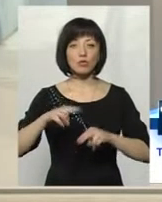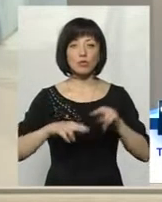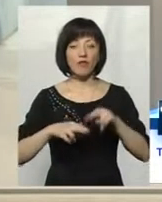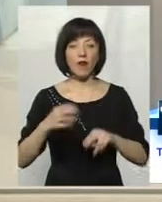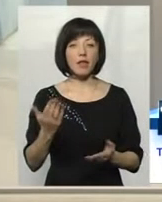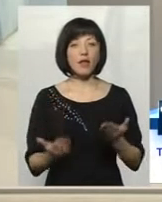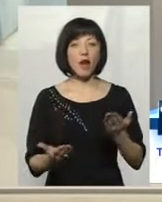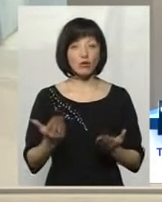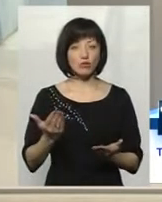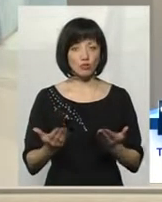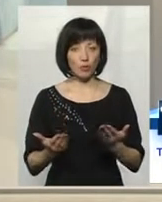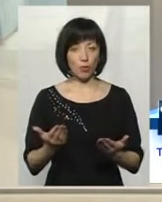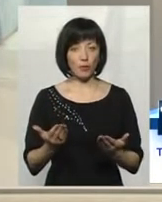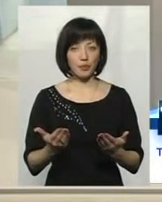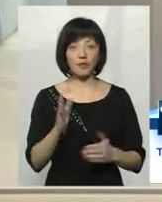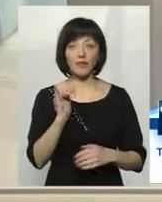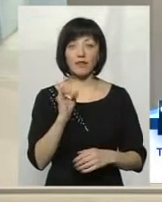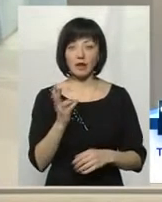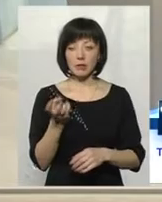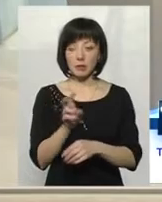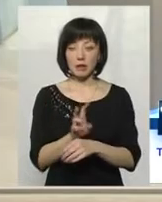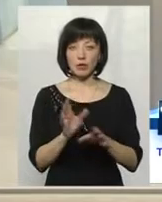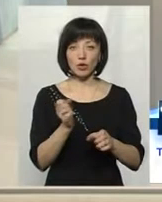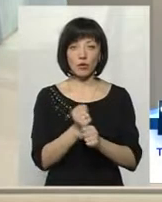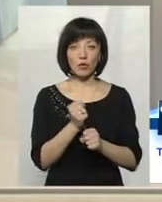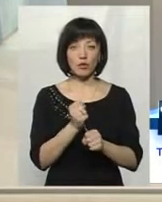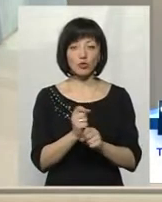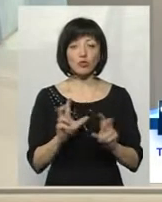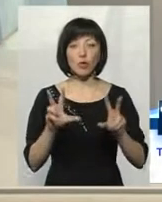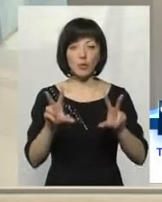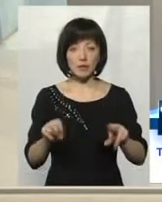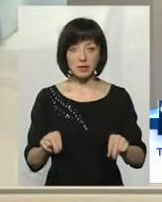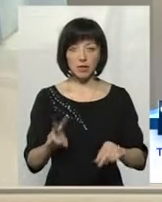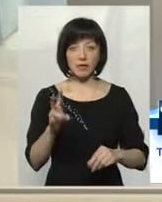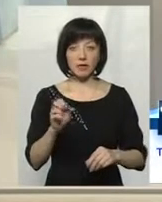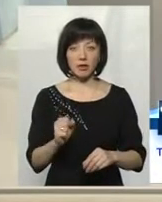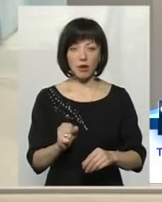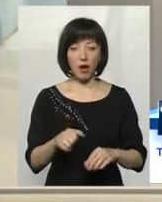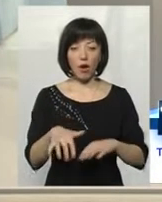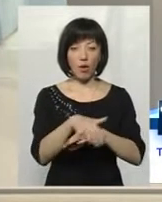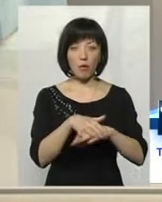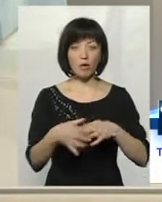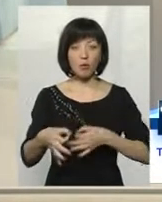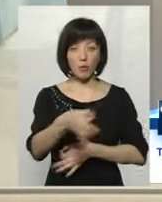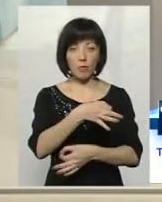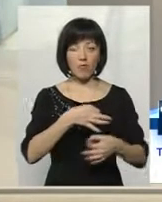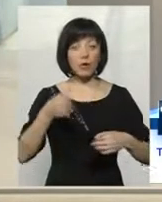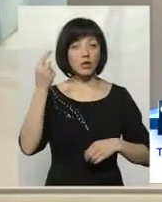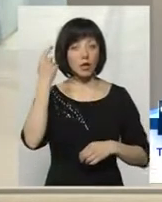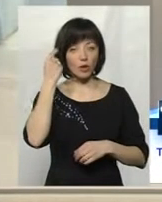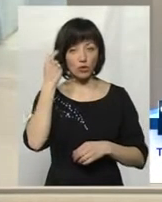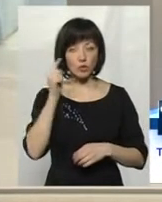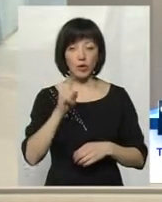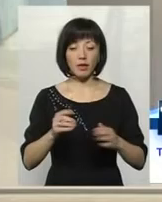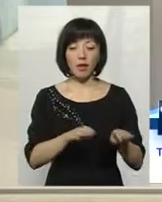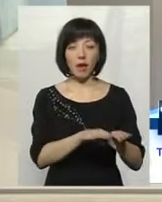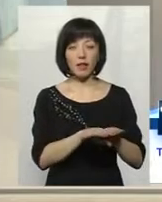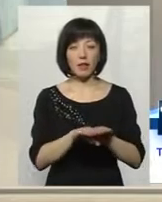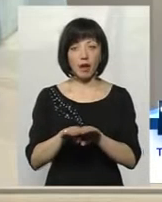якщо він прийде і буде робити те, що обіцяв на громадському обговоренні, я думаю, на